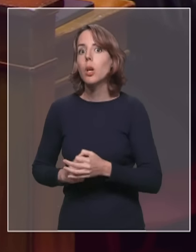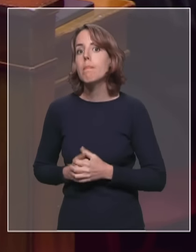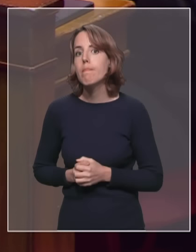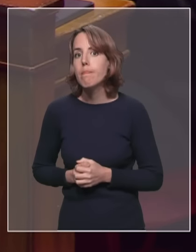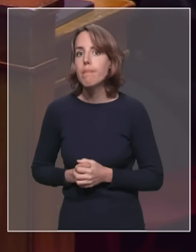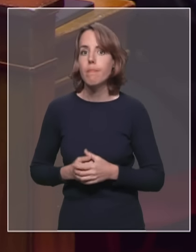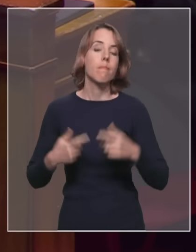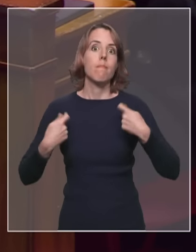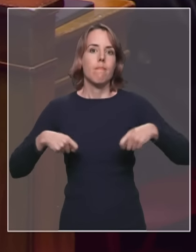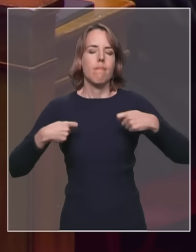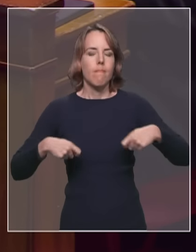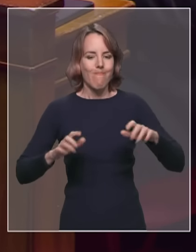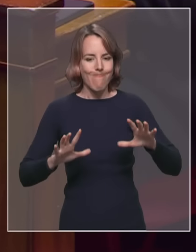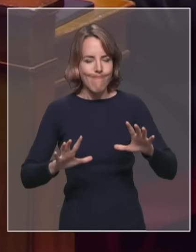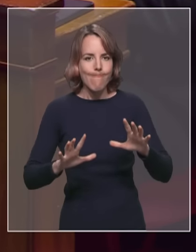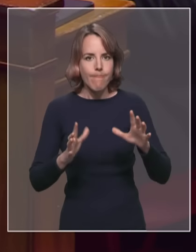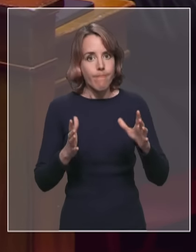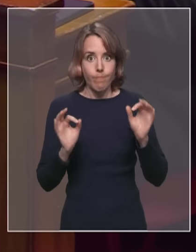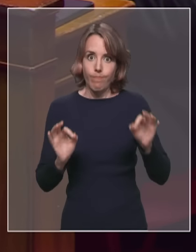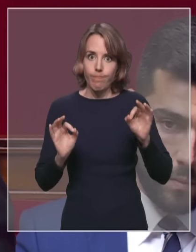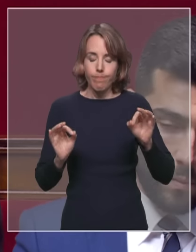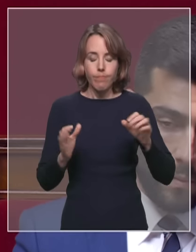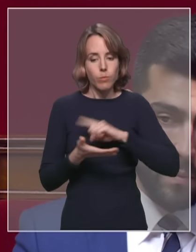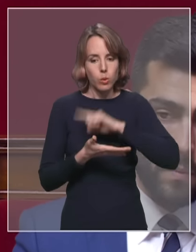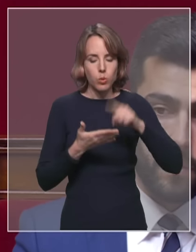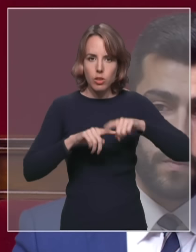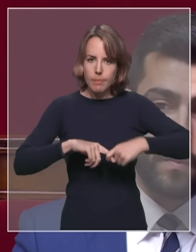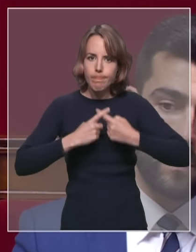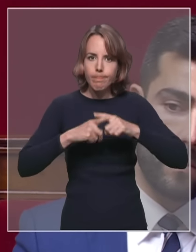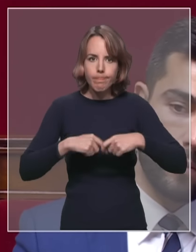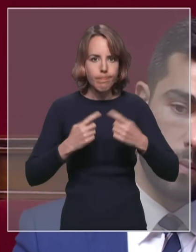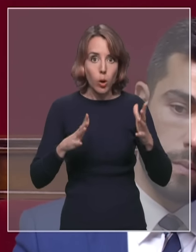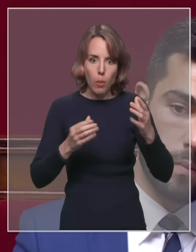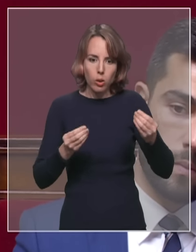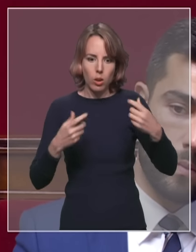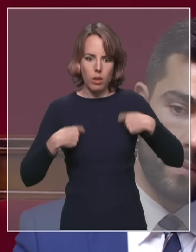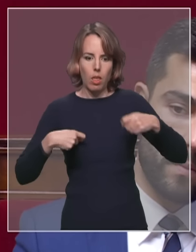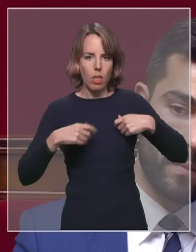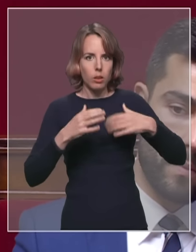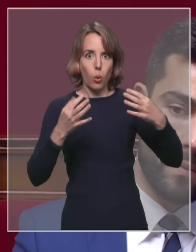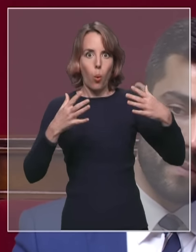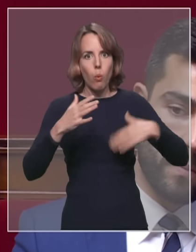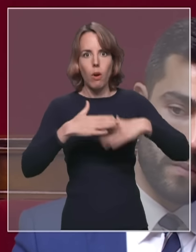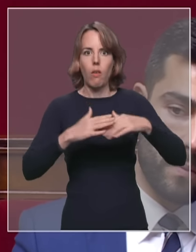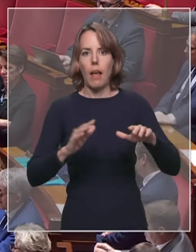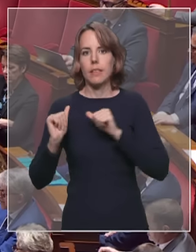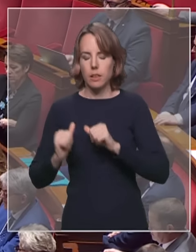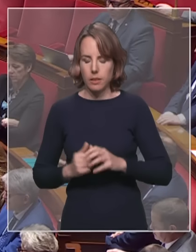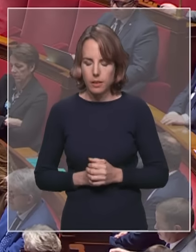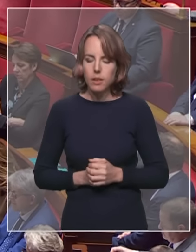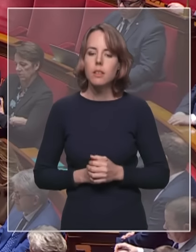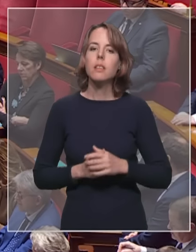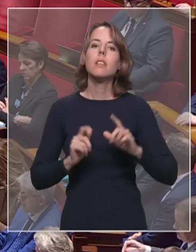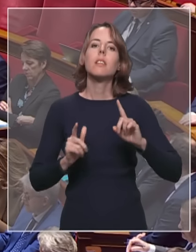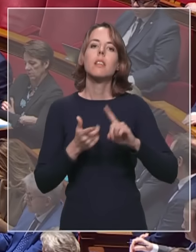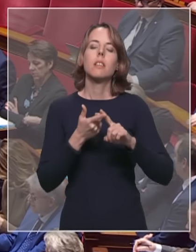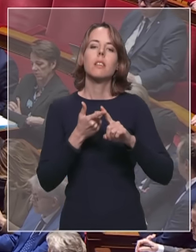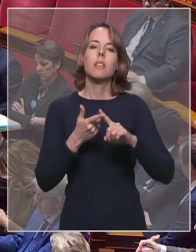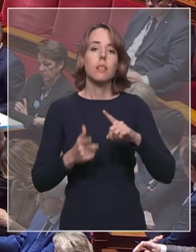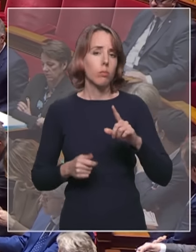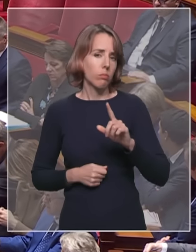ce coût-là, c'est notre sujet dans ce budget. Comment le limiter ? Premier élément. Deuxième élément, nous avons